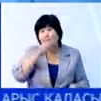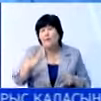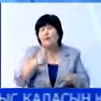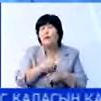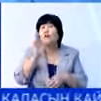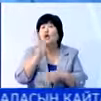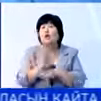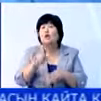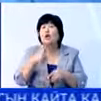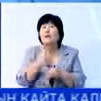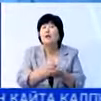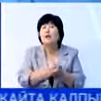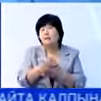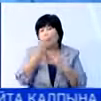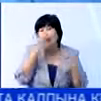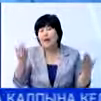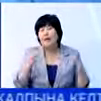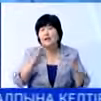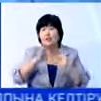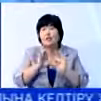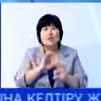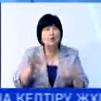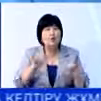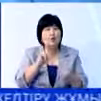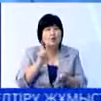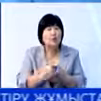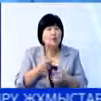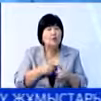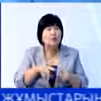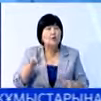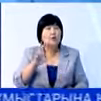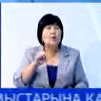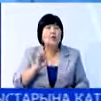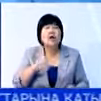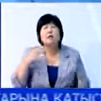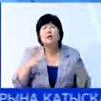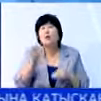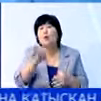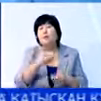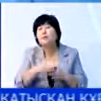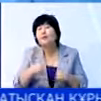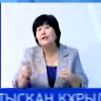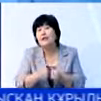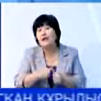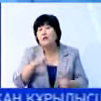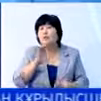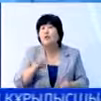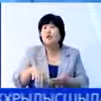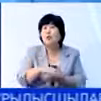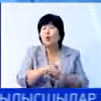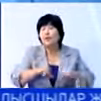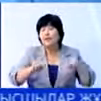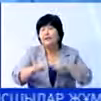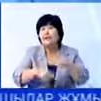басшысының жолдауындағы басым бағыттар халыққа жете түсіндірілуі тиіс. Бұл туралы Нұр Отан партиясы облыстық филиалы жанындағы Мирас қоғамдық